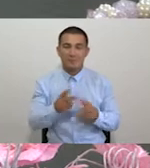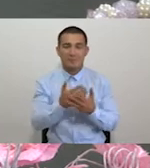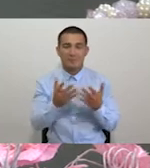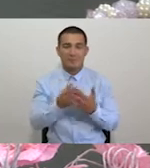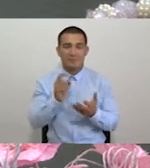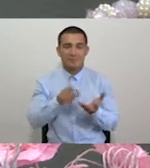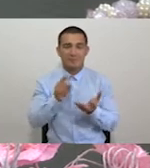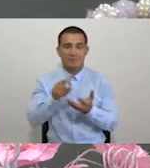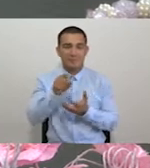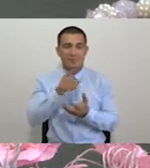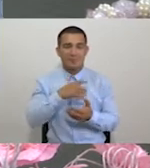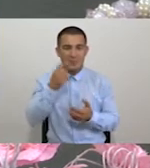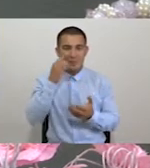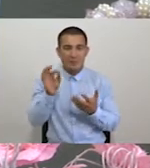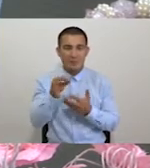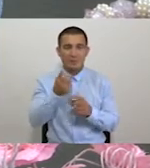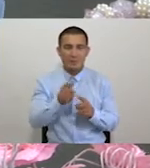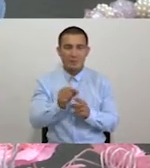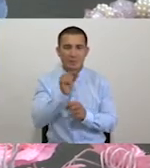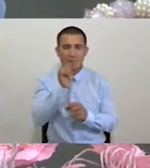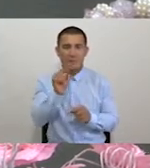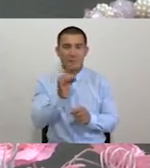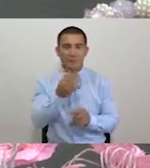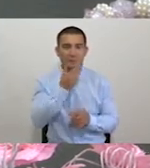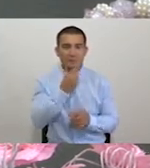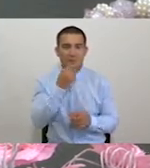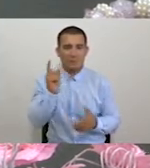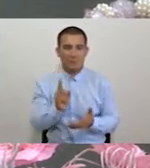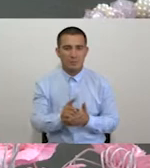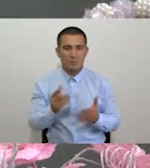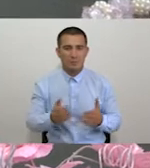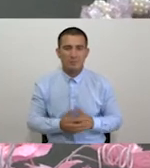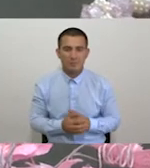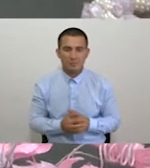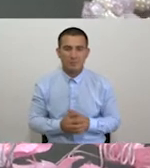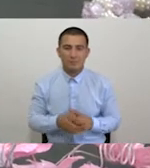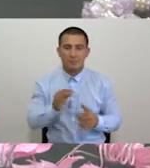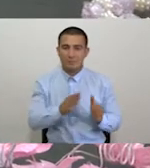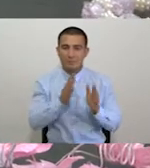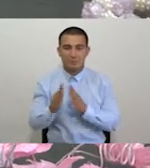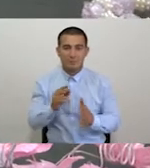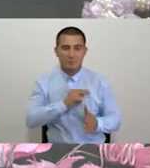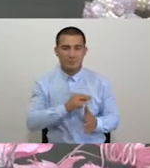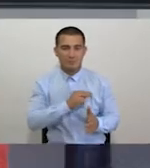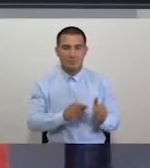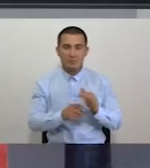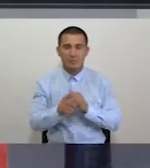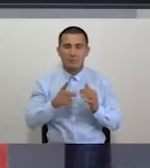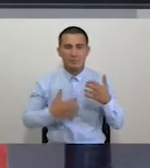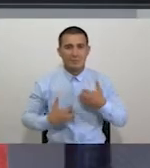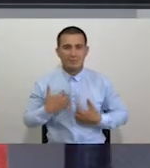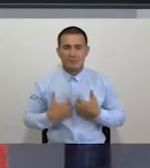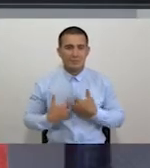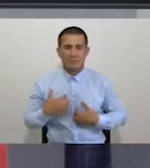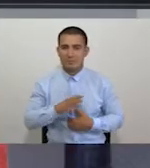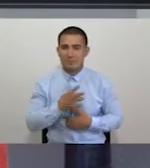Choklarimiz juda kichkina, nafis bo'lib chiqishi kerak. Ishni qizlarim,